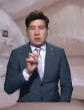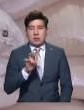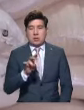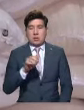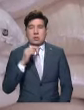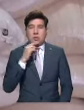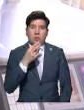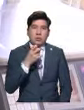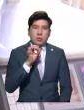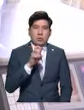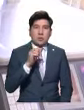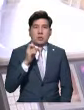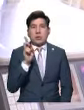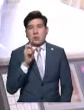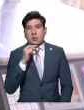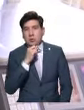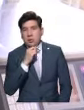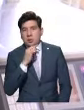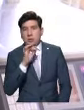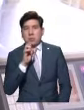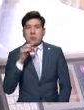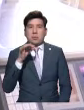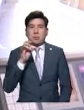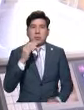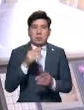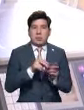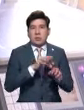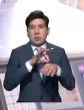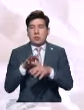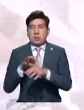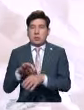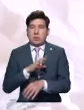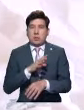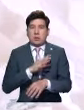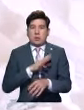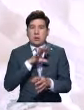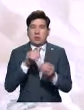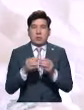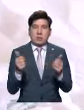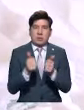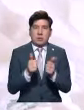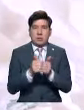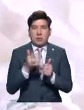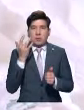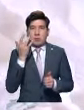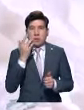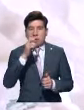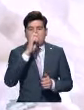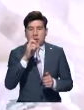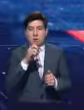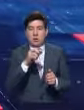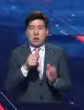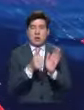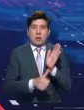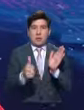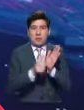ресейдікі, қалғаны Беларусь, Бразилия, Мексика елдерінен жеткізілген. Ішкі нарық көршінің өнімі басқандықтан отандық өндіріс орындары 66 мың